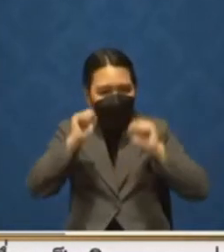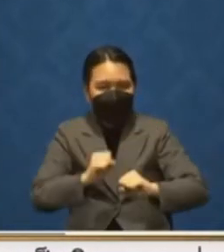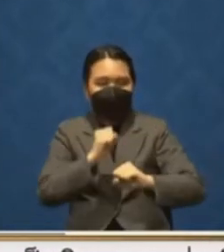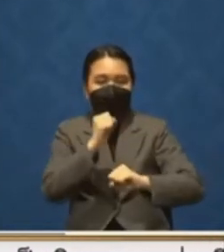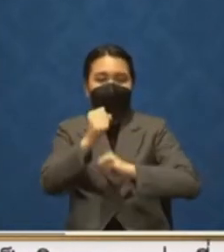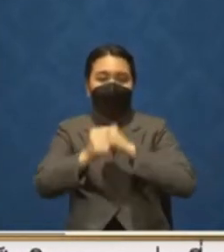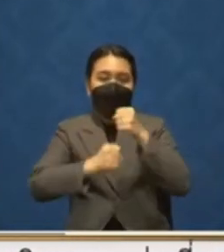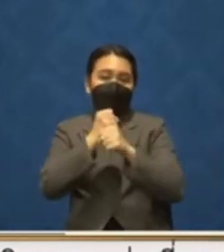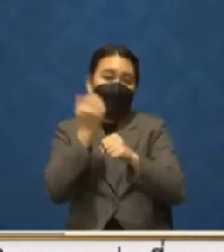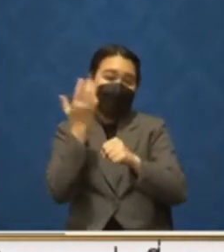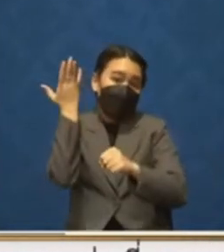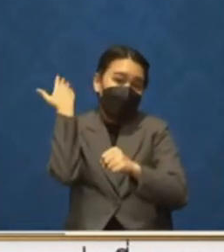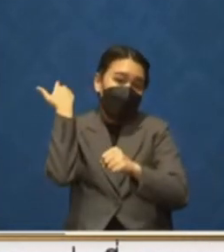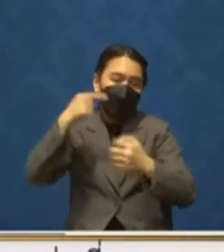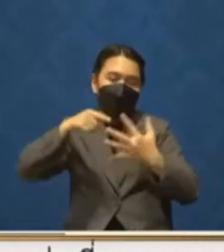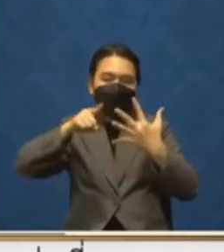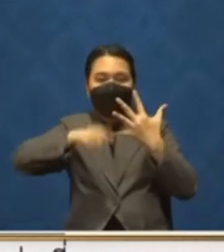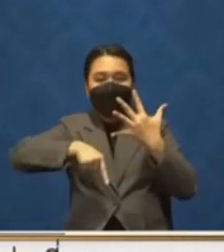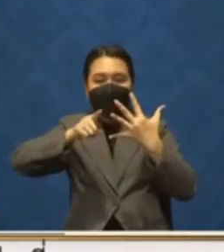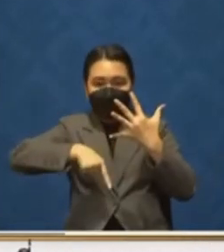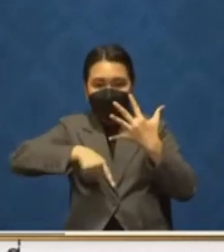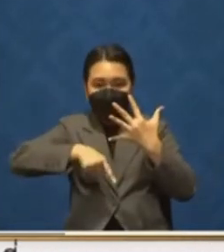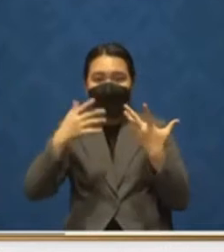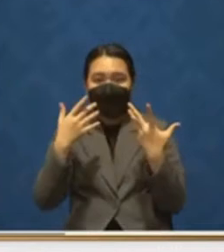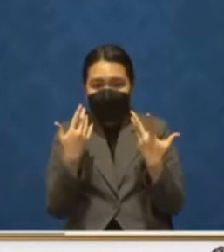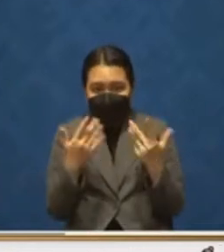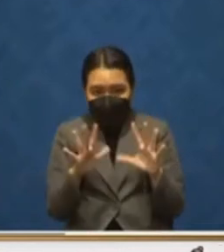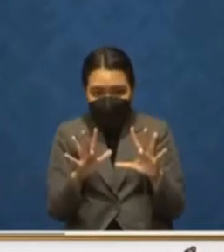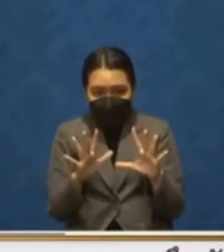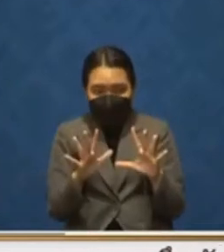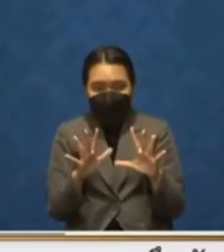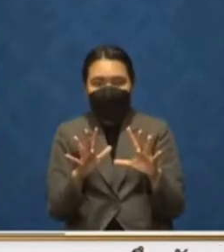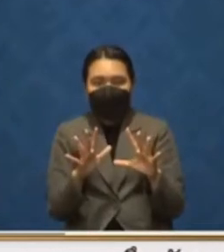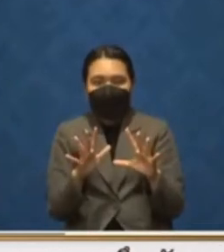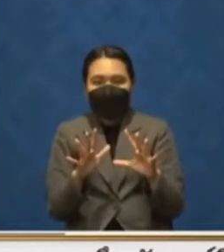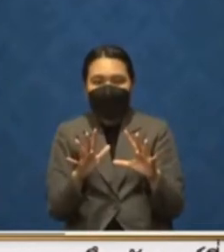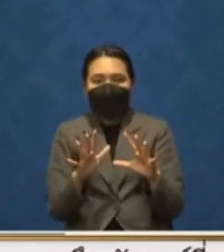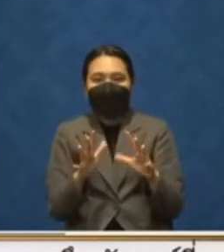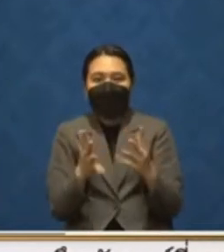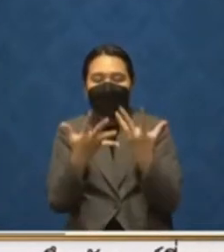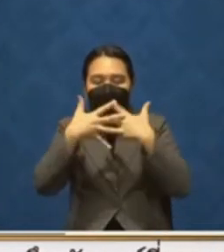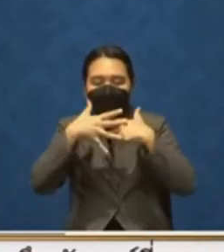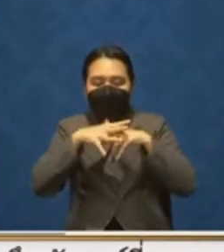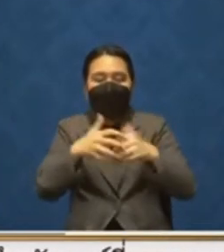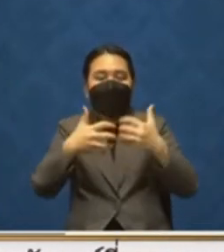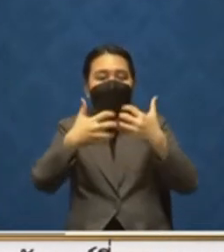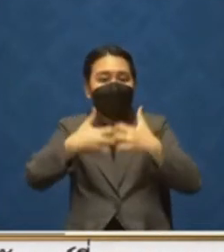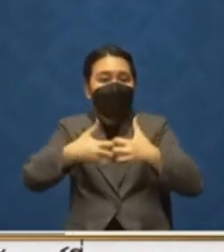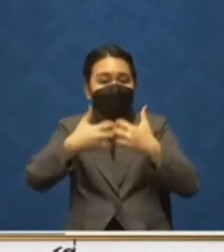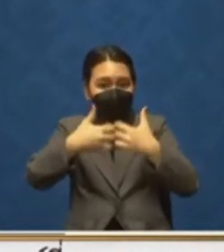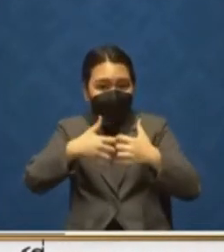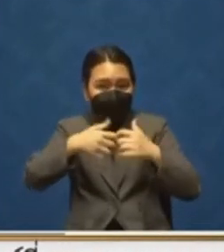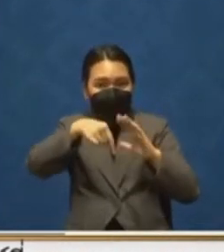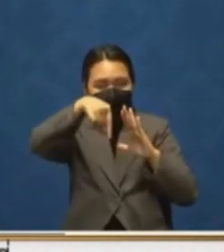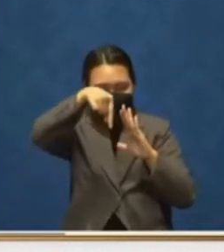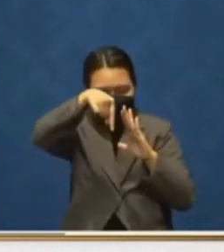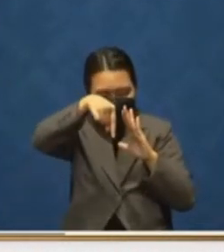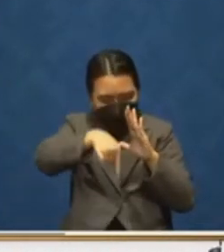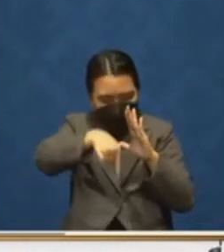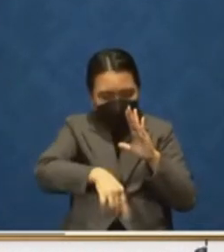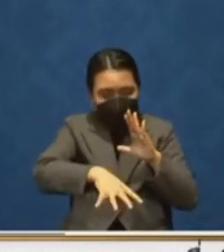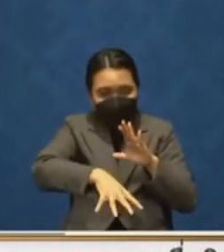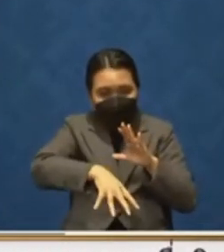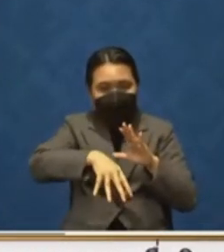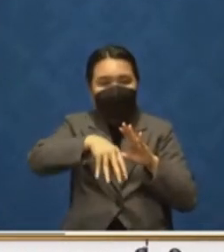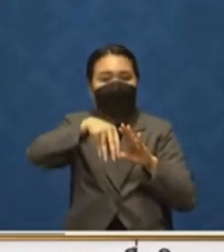ที่แล้วก็หลังจากนั้นก็เข้าไปผลิตนะครับไปเจาะไปดำเนินการแต่ไม่